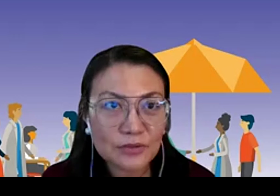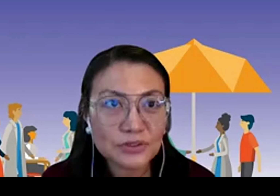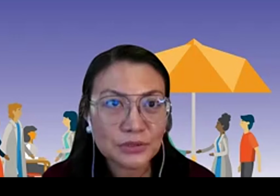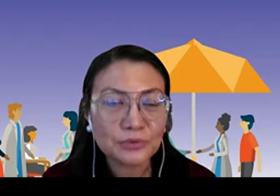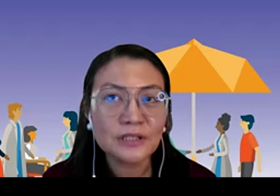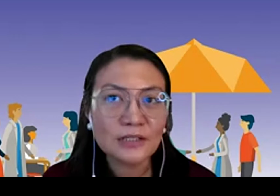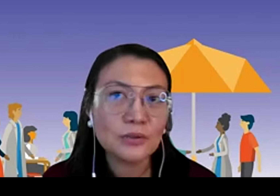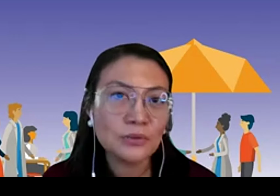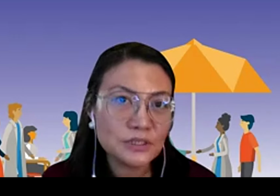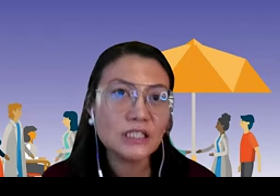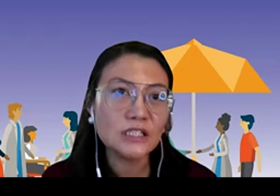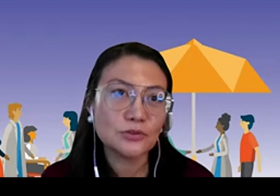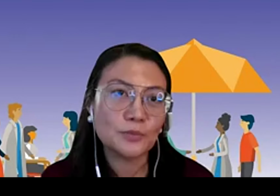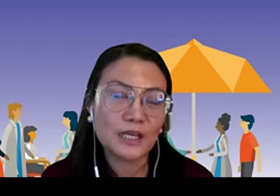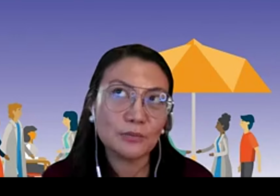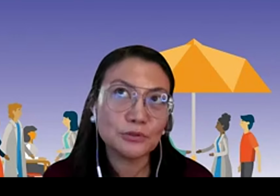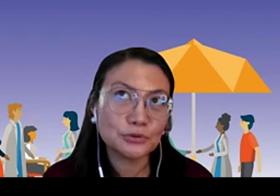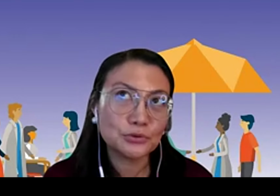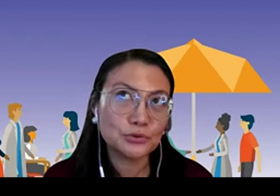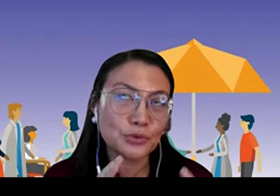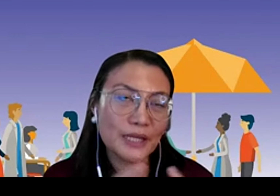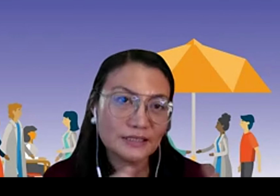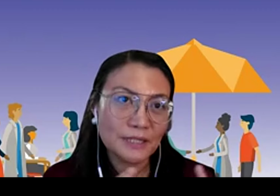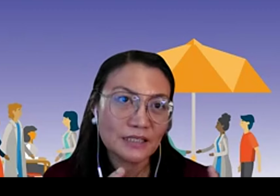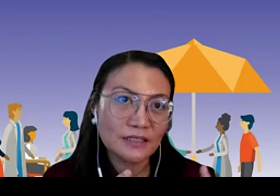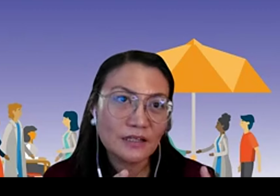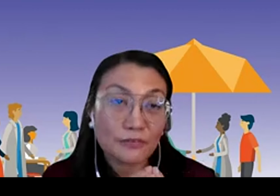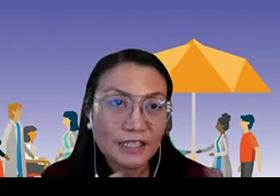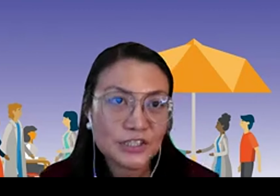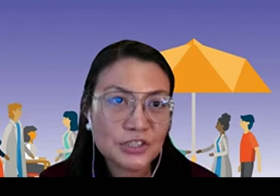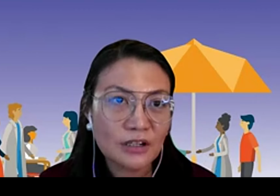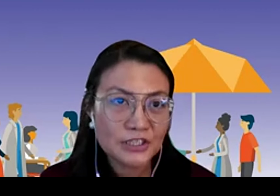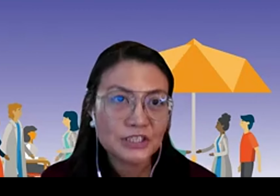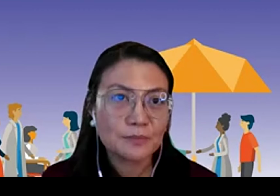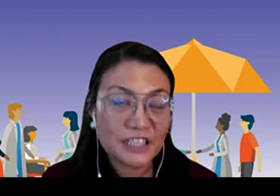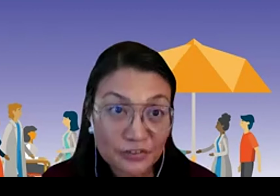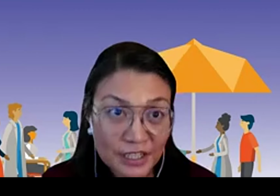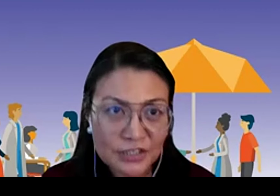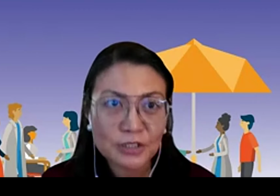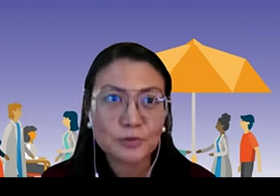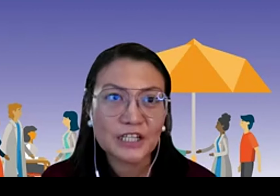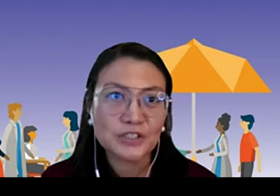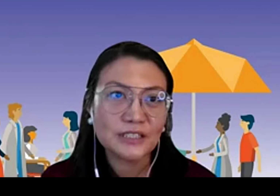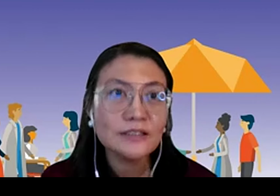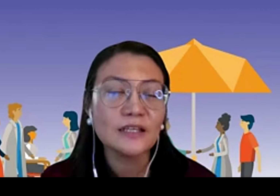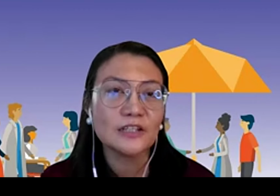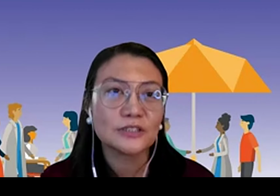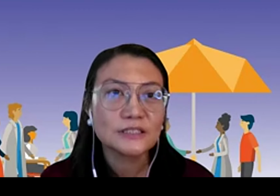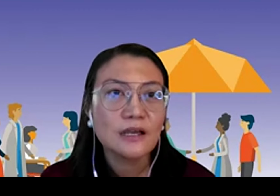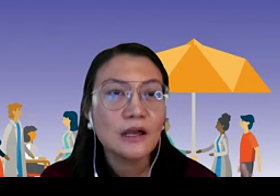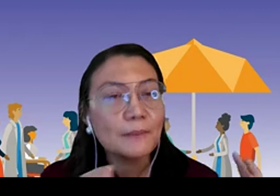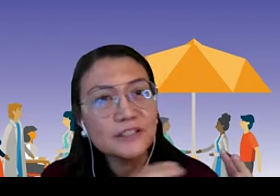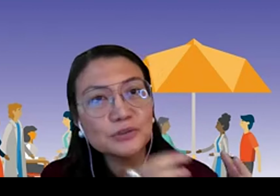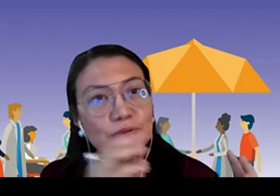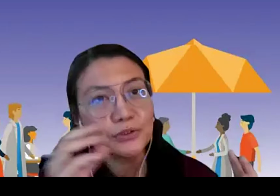d'avoir des enquêtes avec des indicateurs spécifiques qui nous